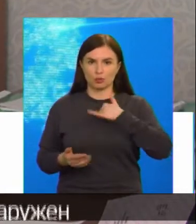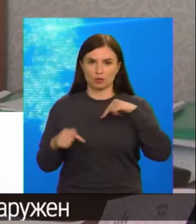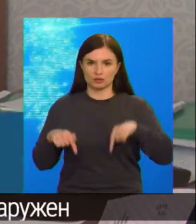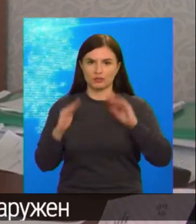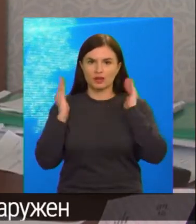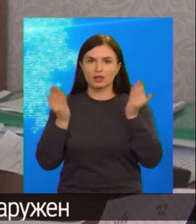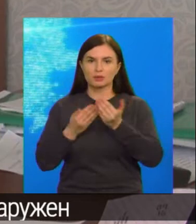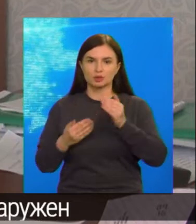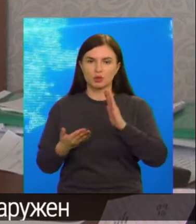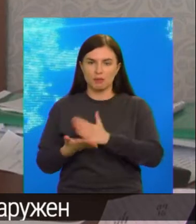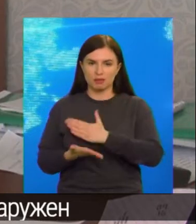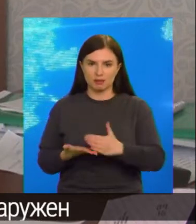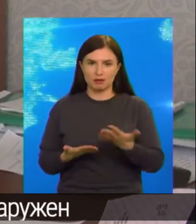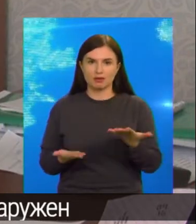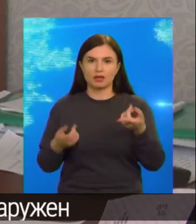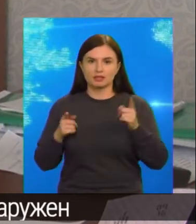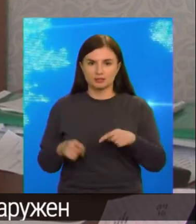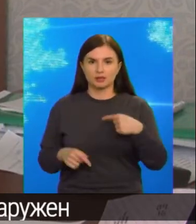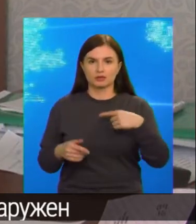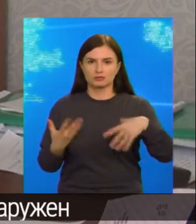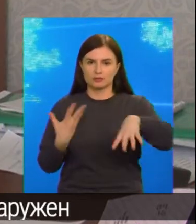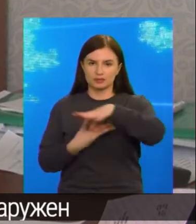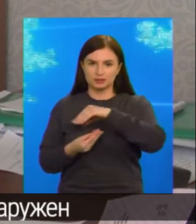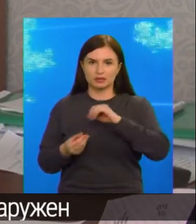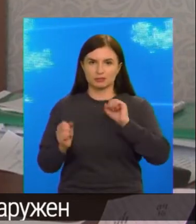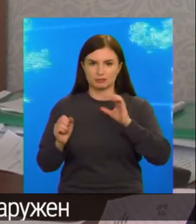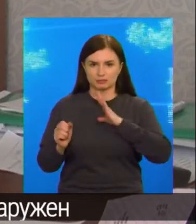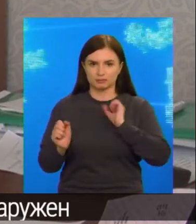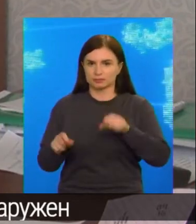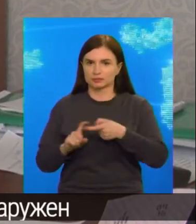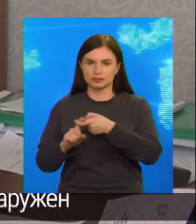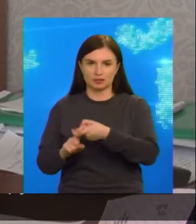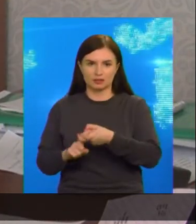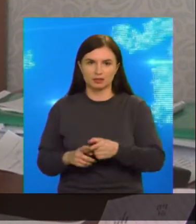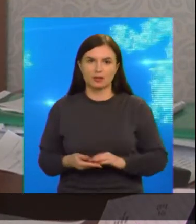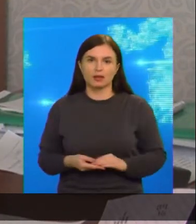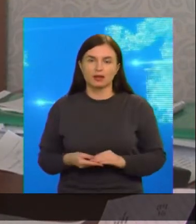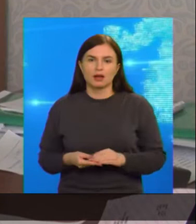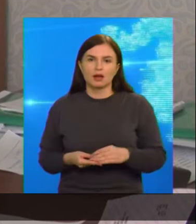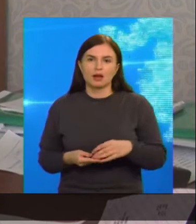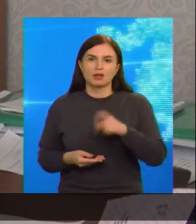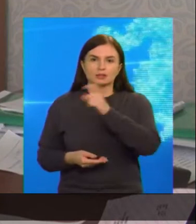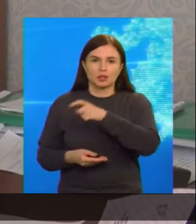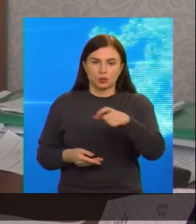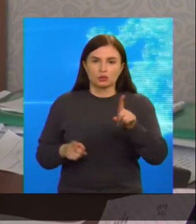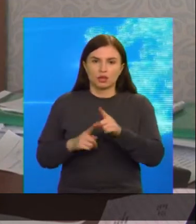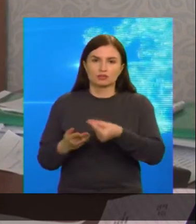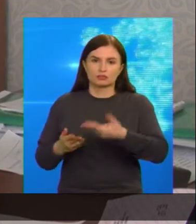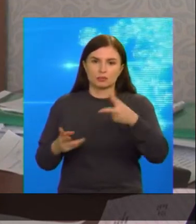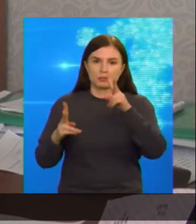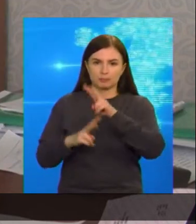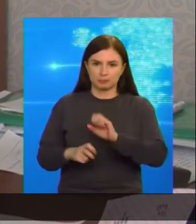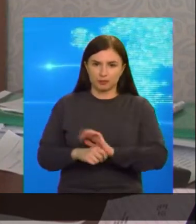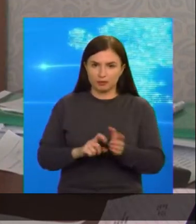отделении. И, естественно, реанимация тоже попала под это дело. Вот. У сотрудников также были взяты анализы.